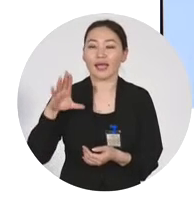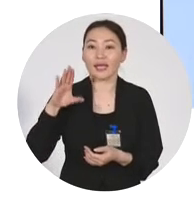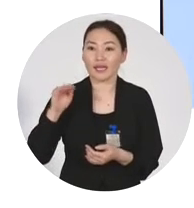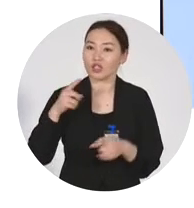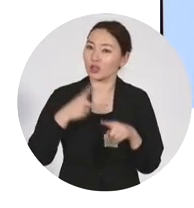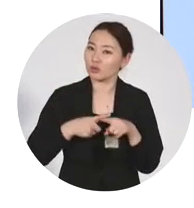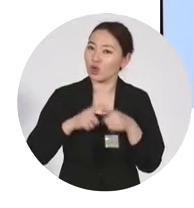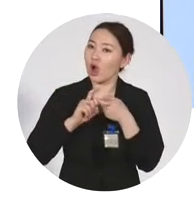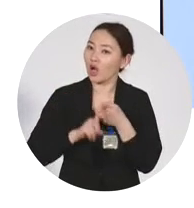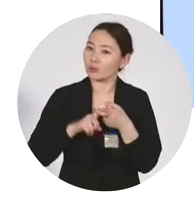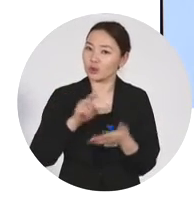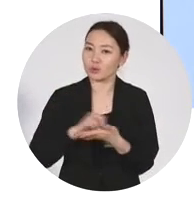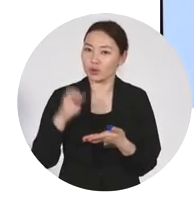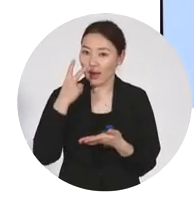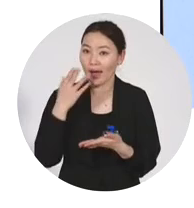игтун гэсэн